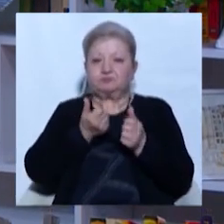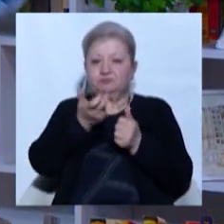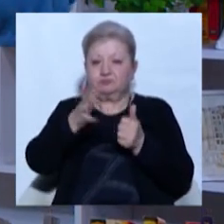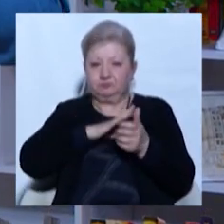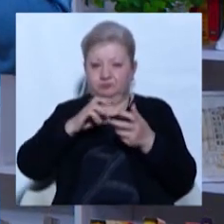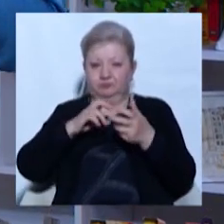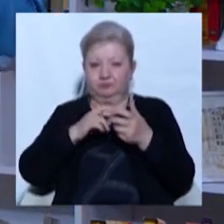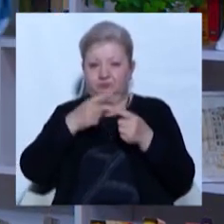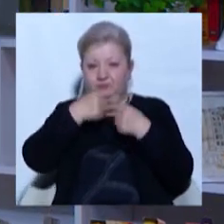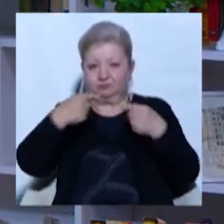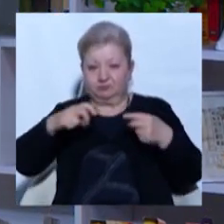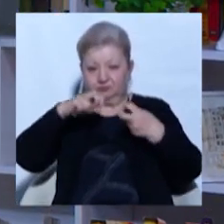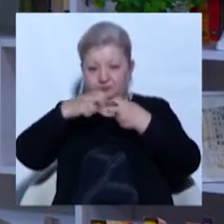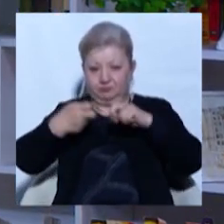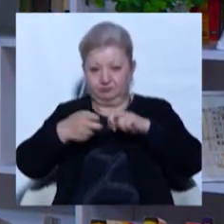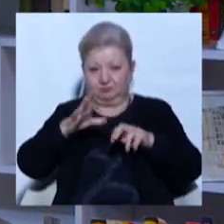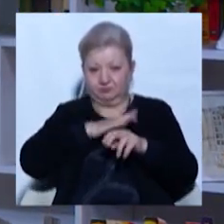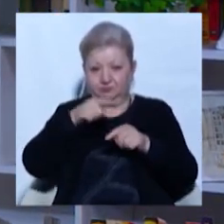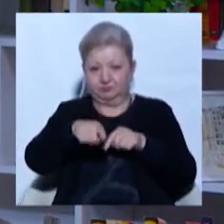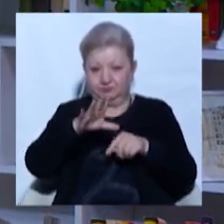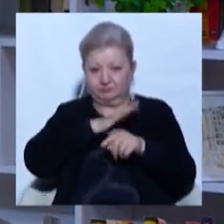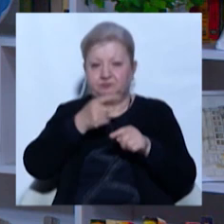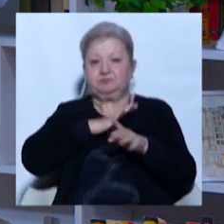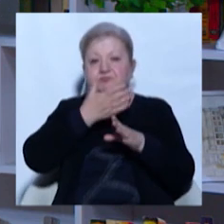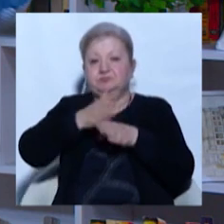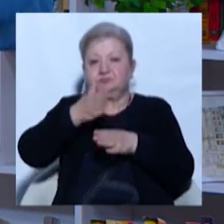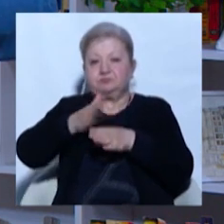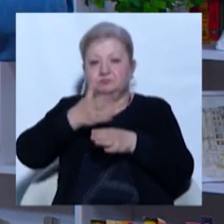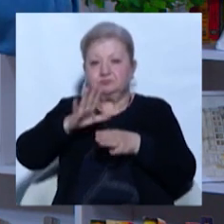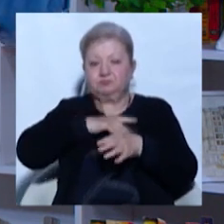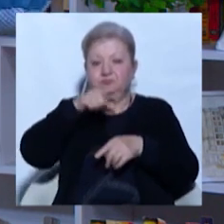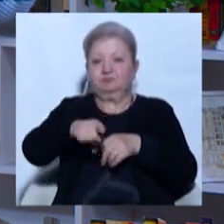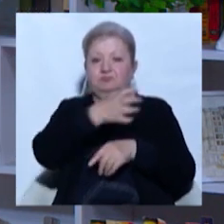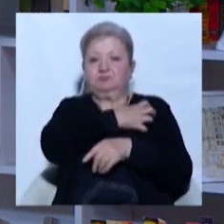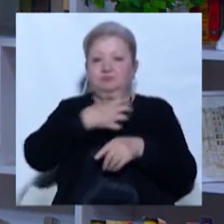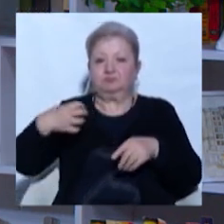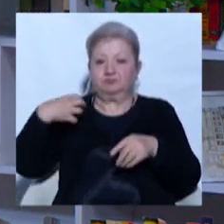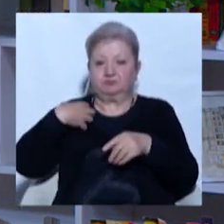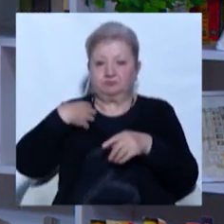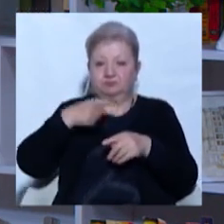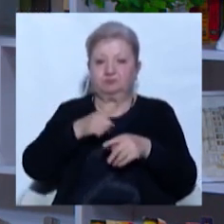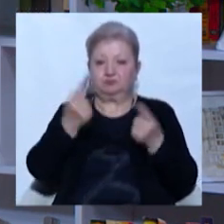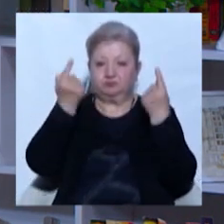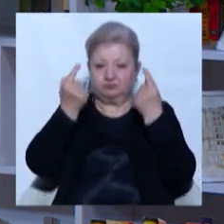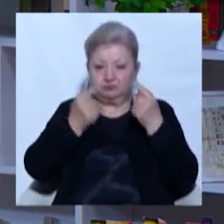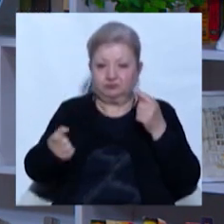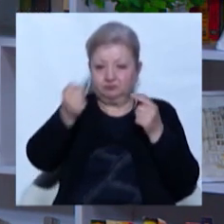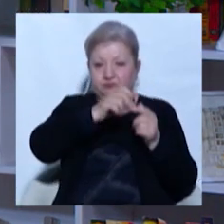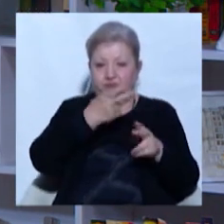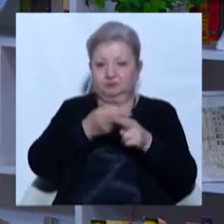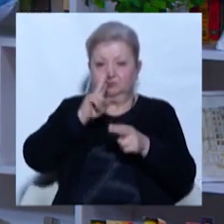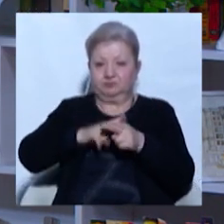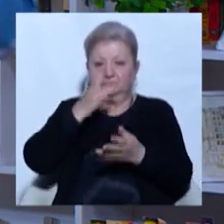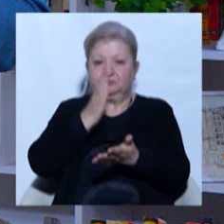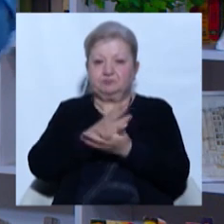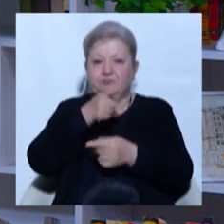მისი გადაჭრა ნაწილ-ნაწილ უნდა ეცადა მეფეს. აი ვახტანგ გორგასლის დიდებულება სწორედ ამაშია, რომ